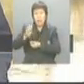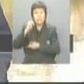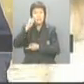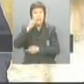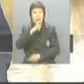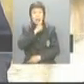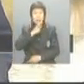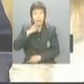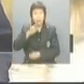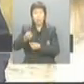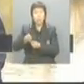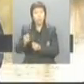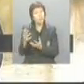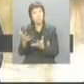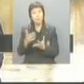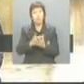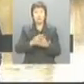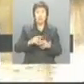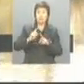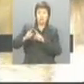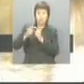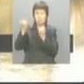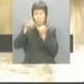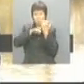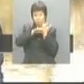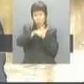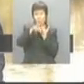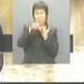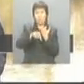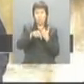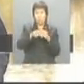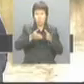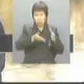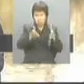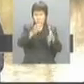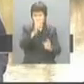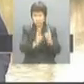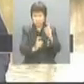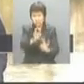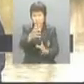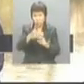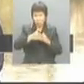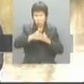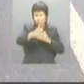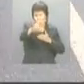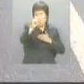อำเภอเมืองจังหวัดสุโขทัยก็ทำให้ถนนสายสวรรคโลกวังไม้ขอนพังเสียหายเป็นทางยาวครับ